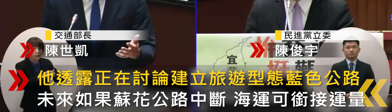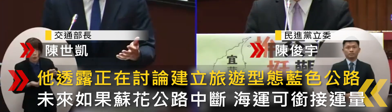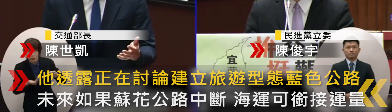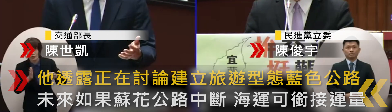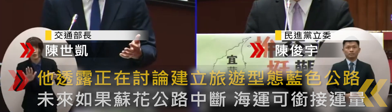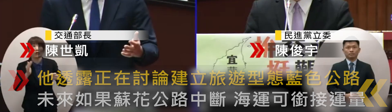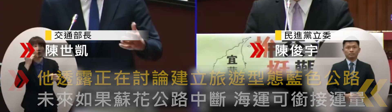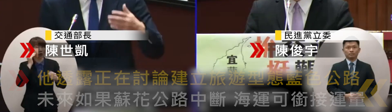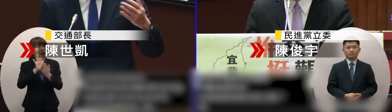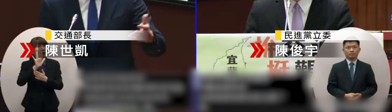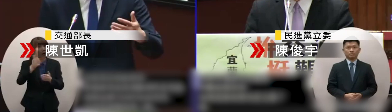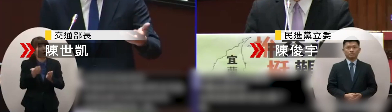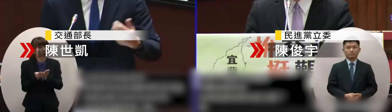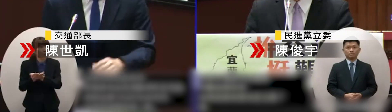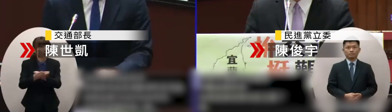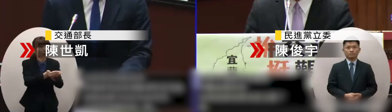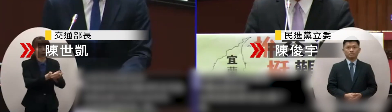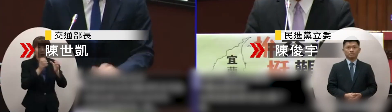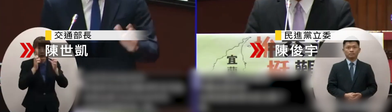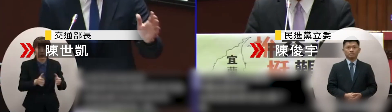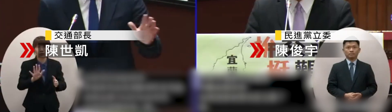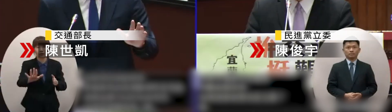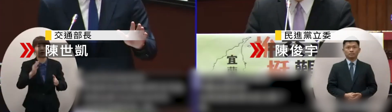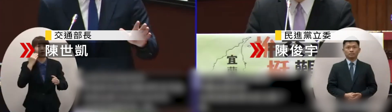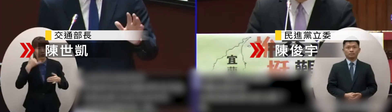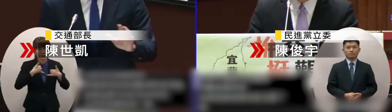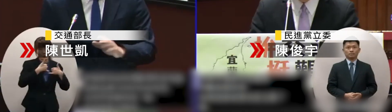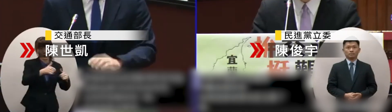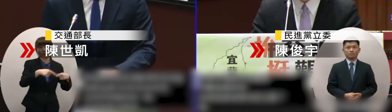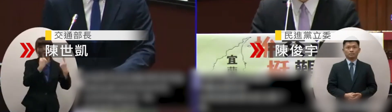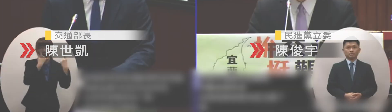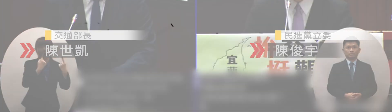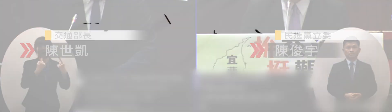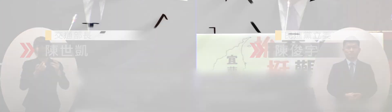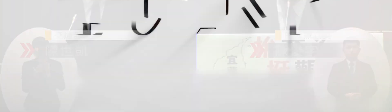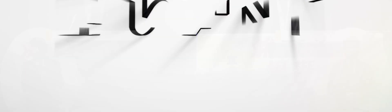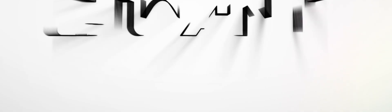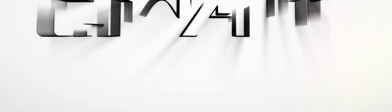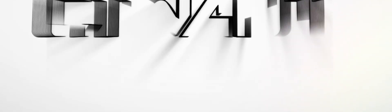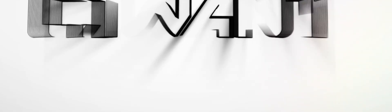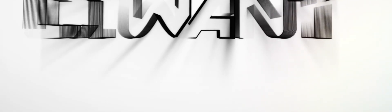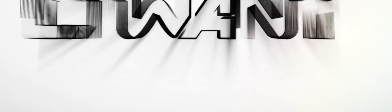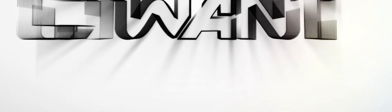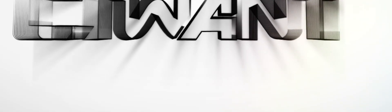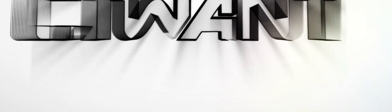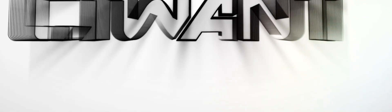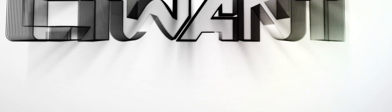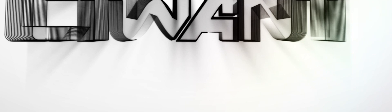在海运的部分可以马上接上来，那个疏运的速度会再更快一些。